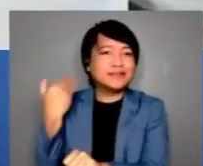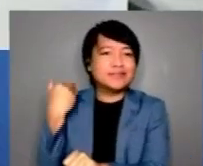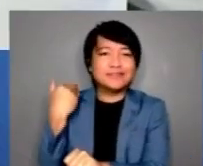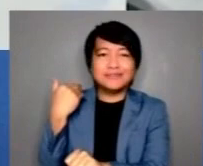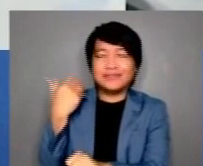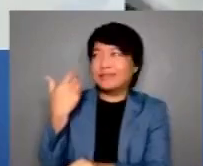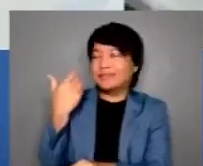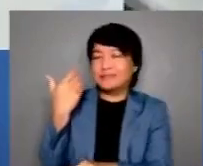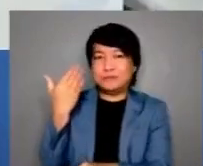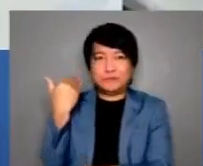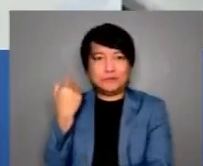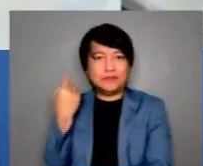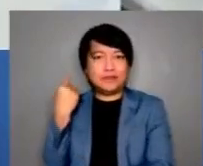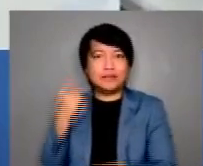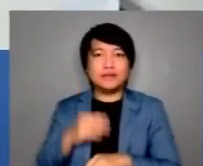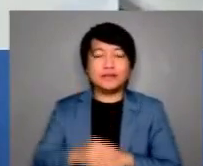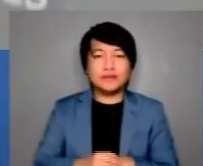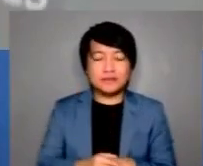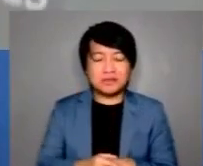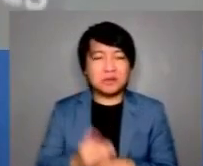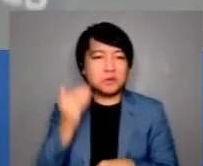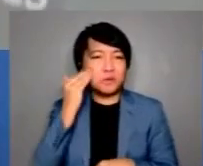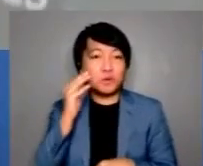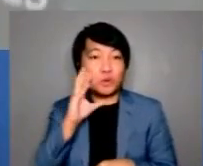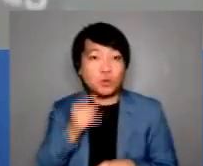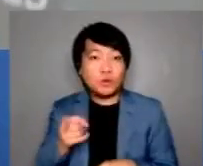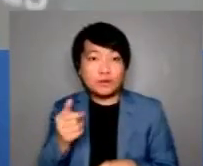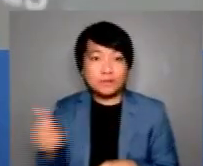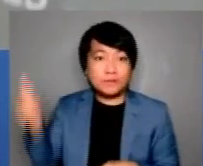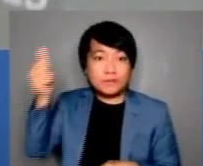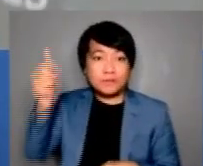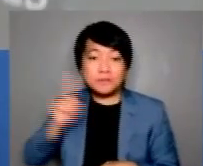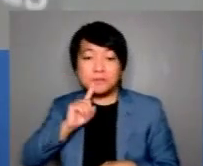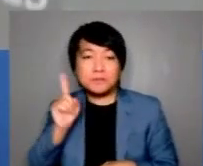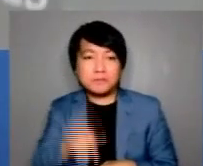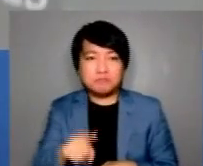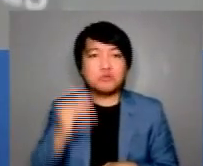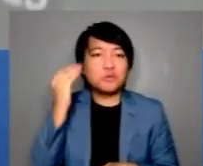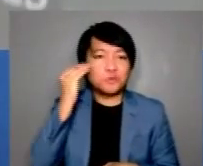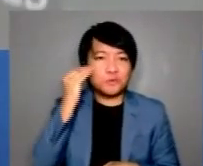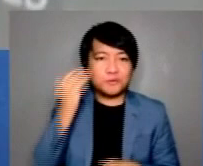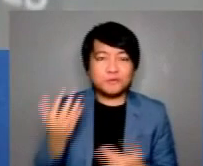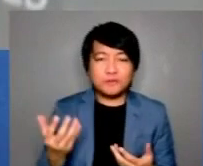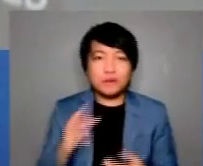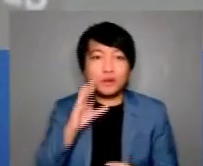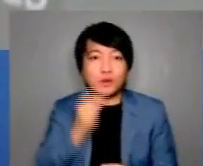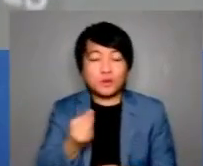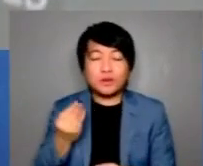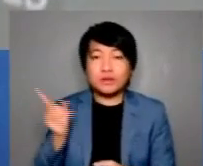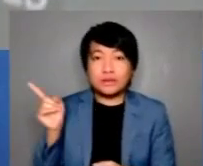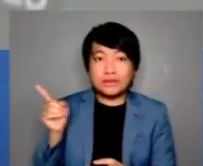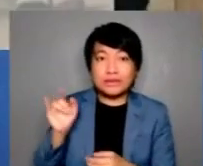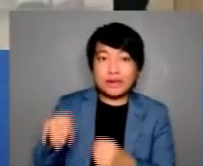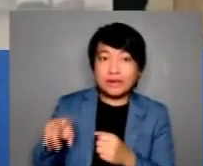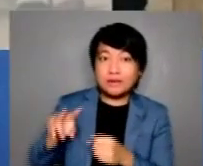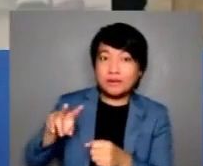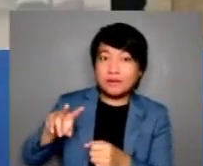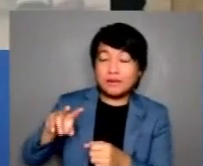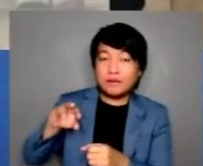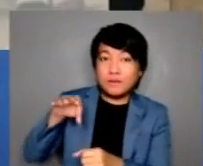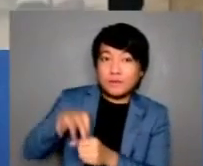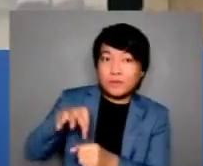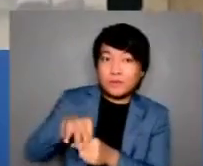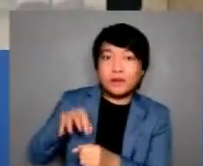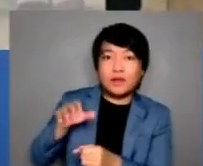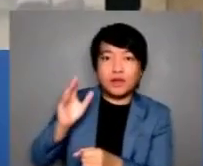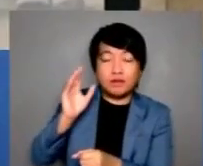alam namin kung sino yung mga nasa likod alam natin kung sino ang nag Finance niyan at Alam din natin kung sino yung mga kandidato na involved po diyan Syempre hindi naman pupwedeng yung